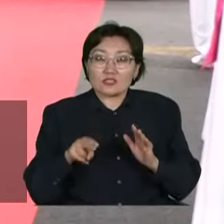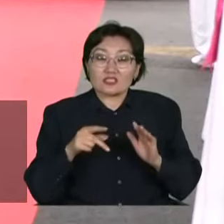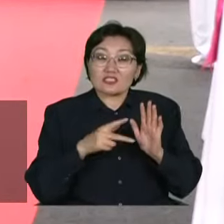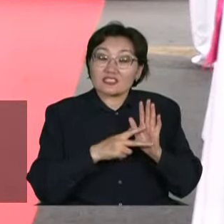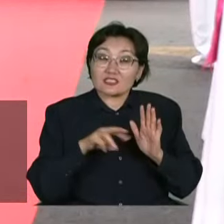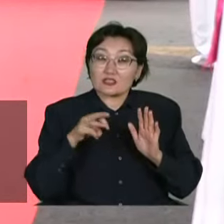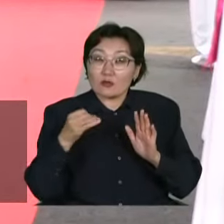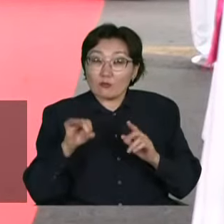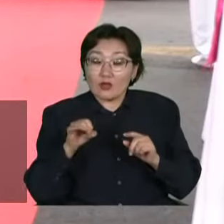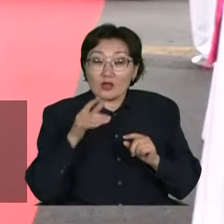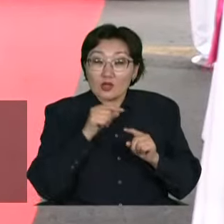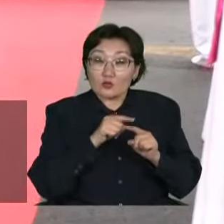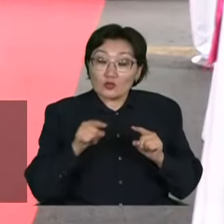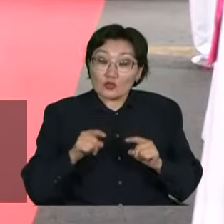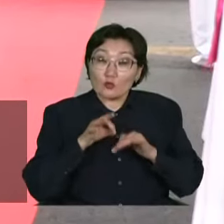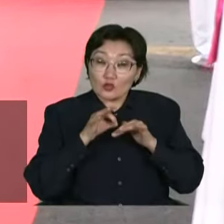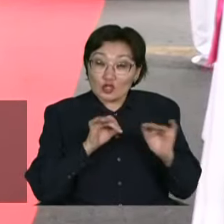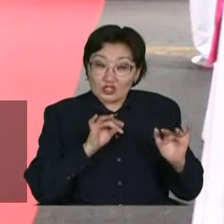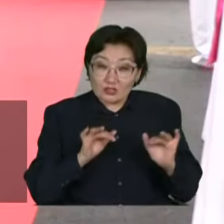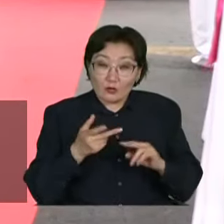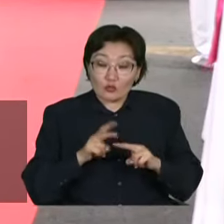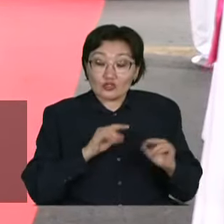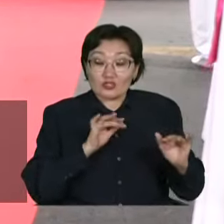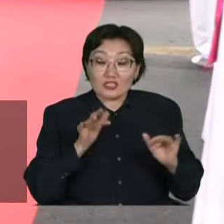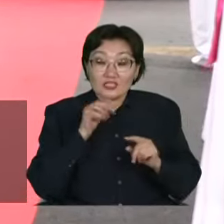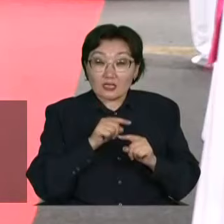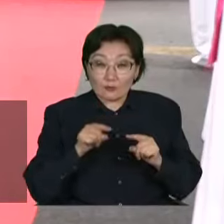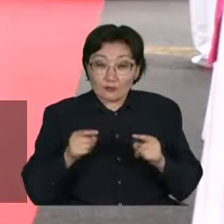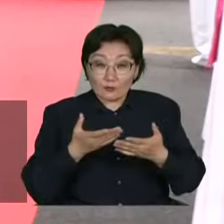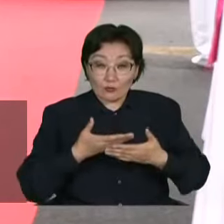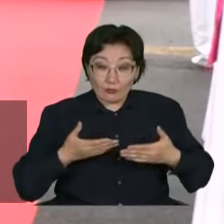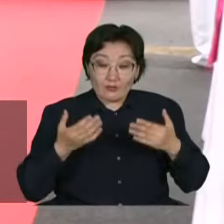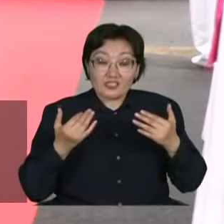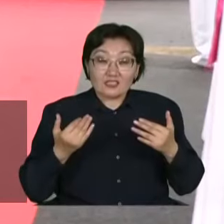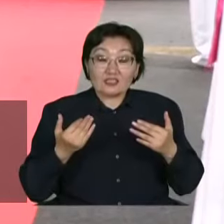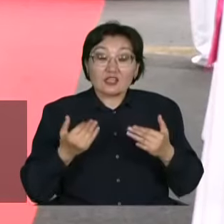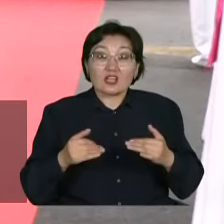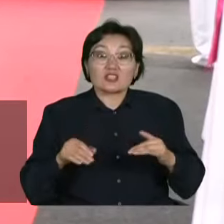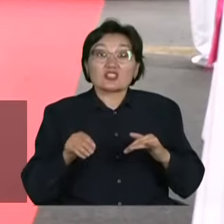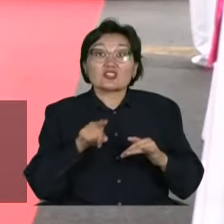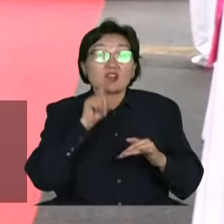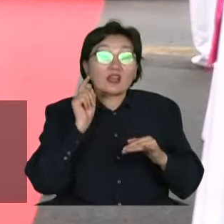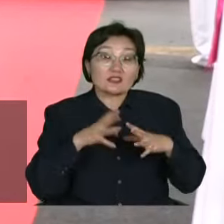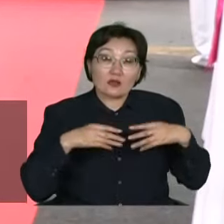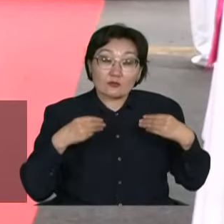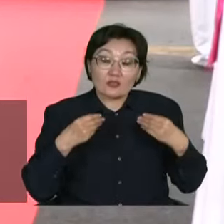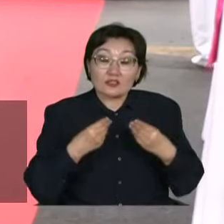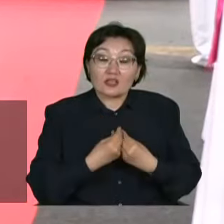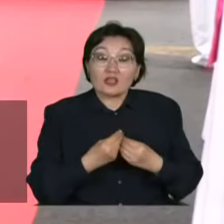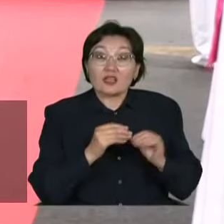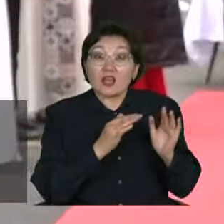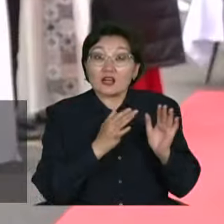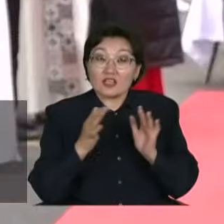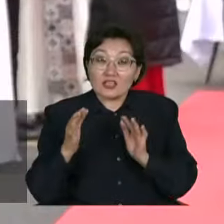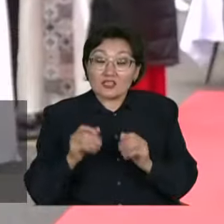8-ші мамырға дейін өтетін іс-шара. Бұл іс-шара барысында бүгін бізде жас жұбайлар аллеясын ашу жоспарланып